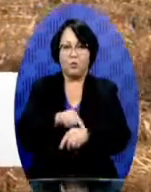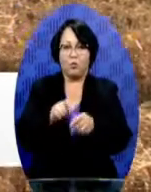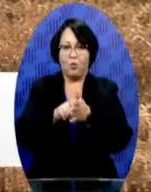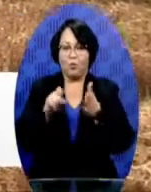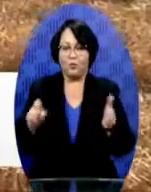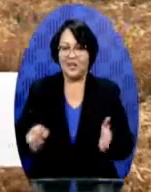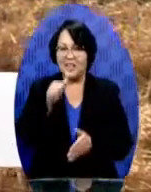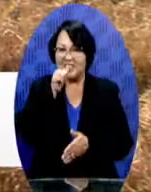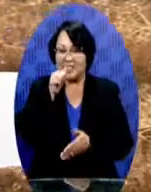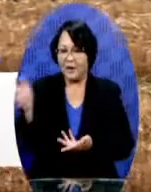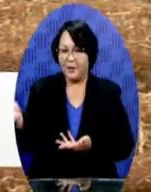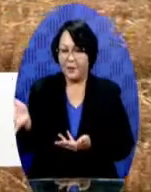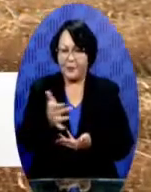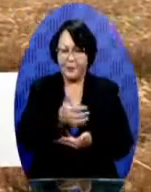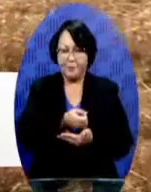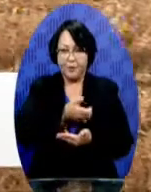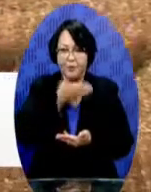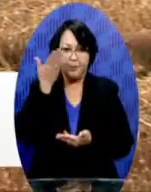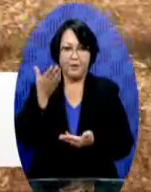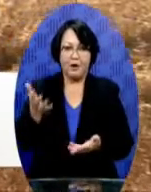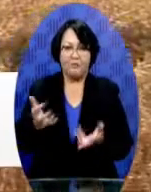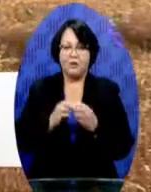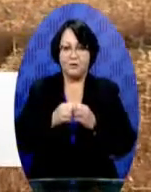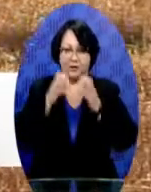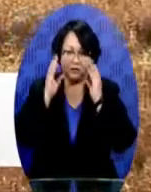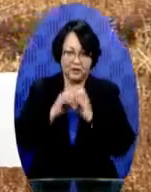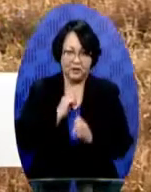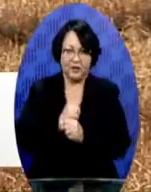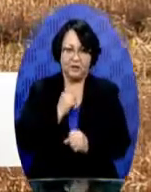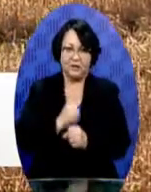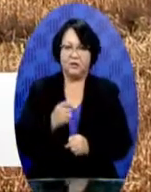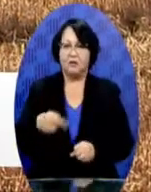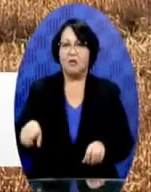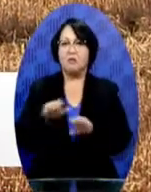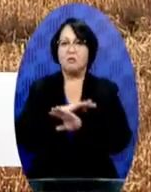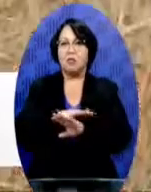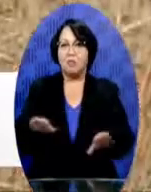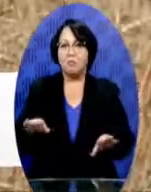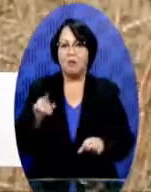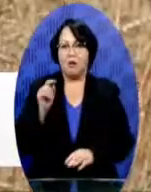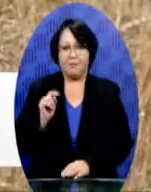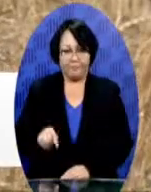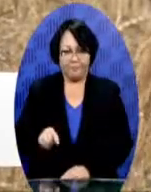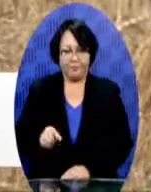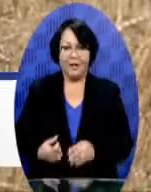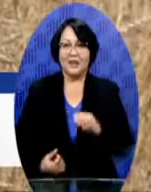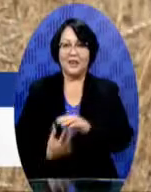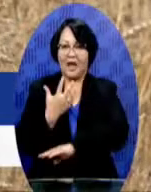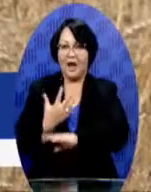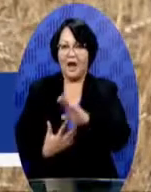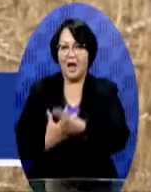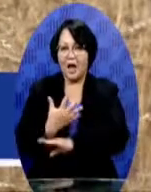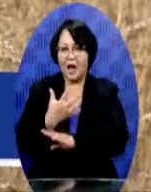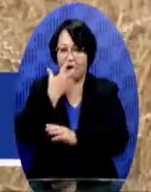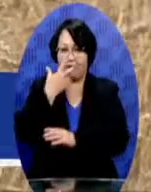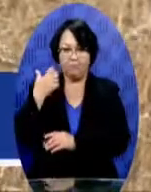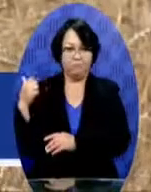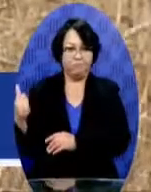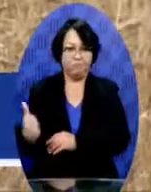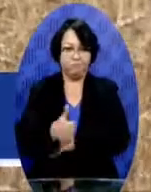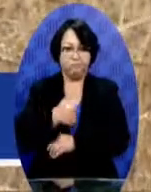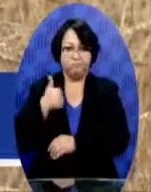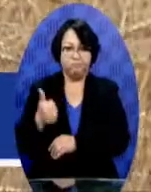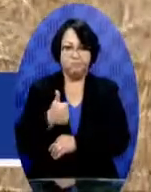хаягдлгүй хураа авахаар ажиллаж байна. Бид нар ирчээд байгаа энэ талбай гэхэд ер нь бол тарианы болц жигд гүцч